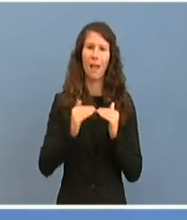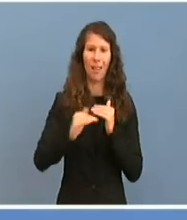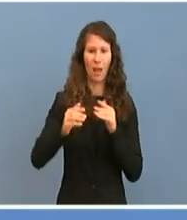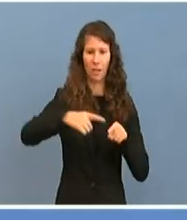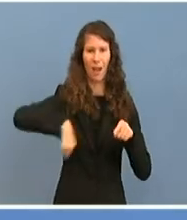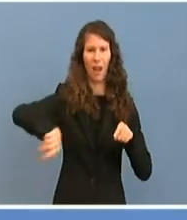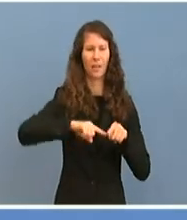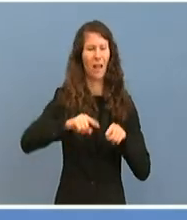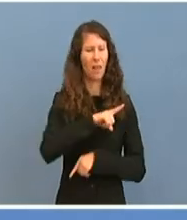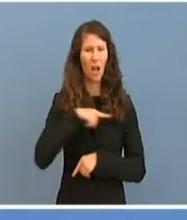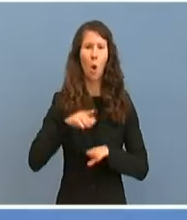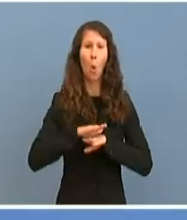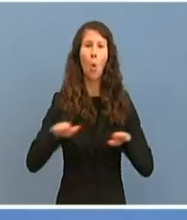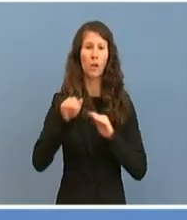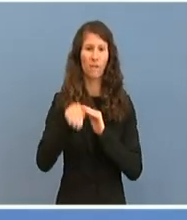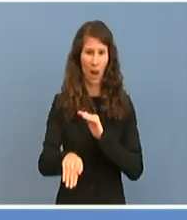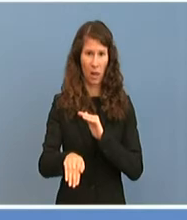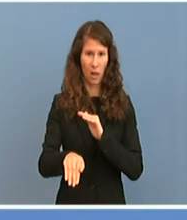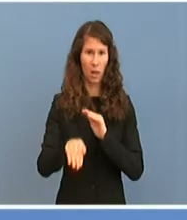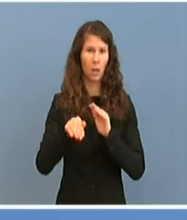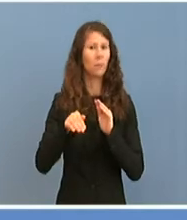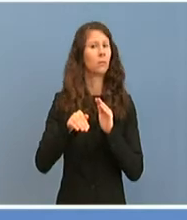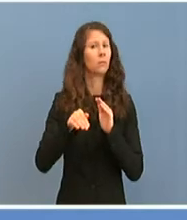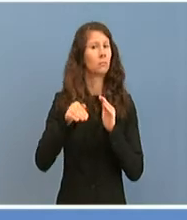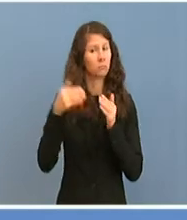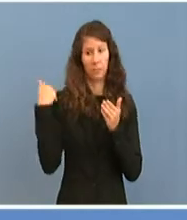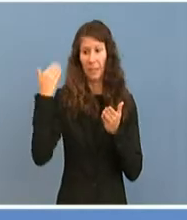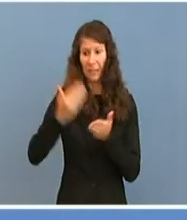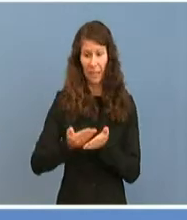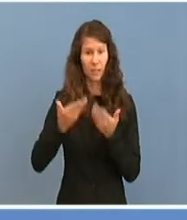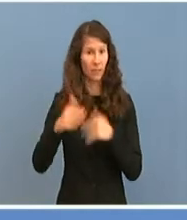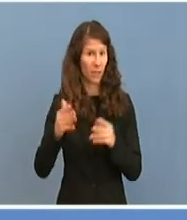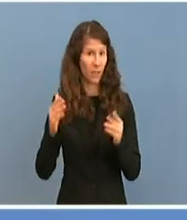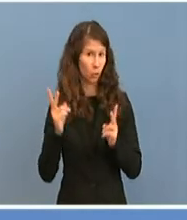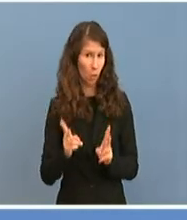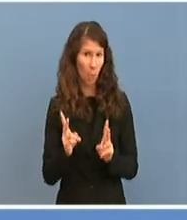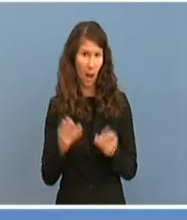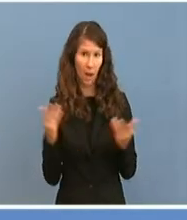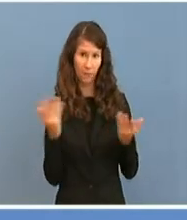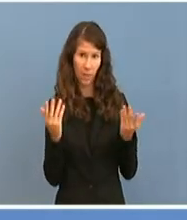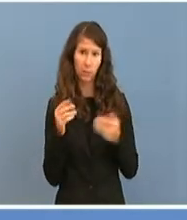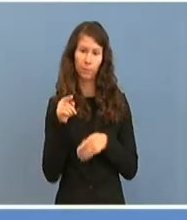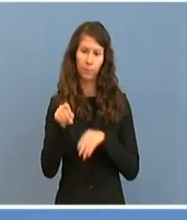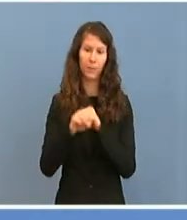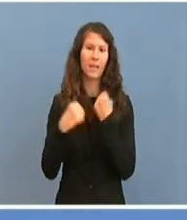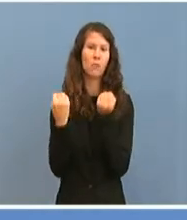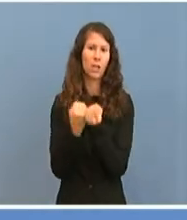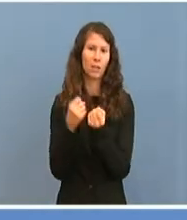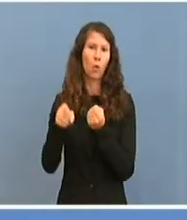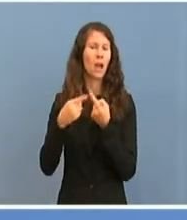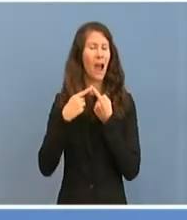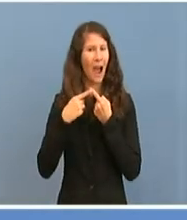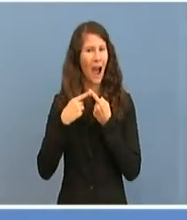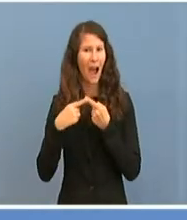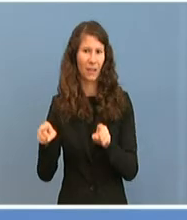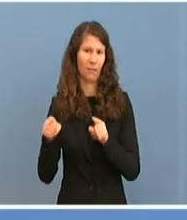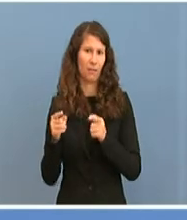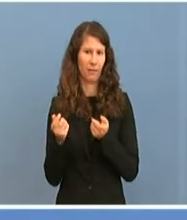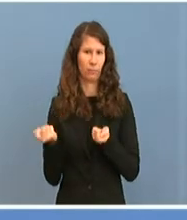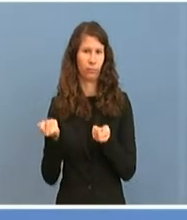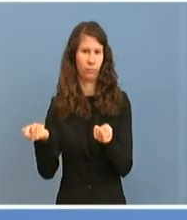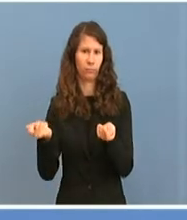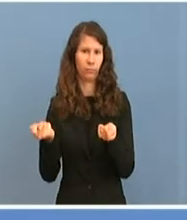keine Fälle hatten, dann war es doch normal und verständlich, dass die Situation dort anders gehandhabt wurde als